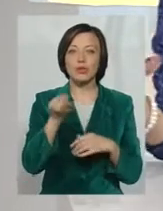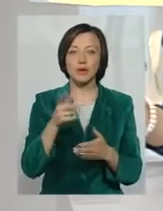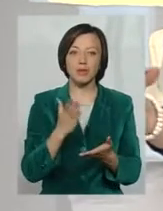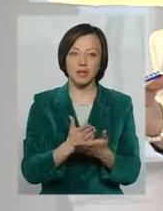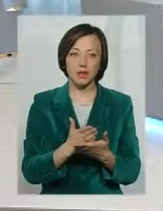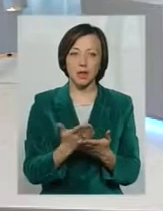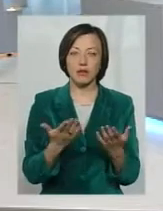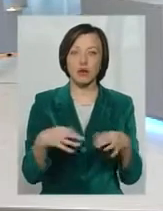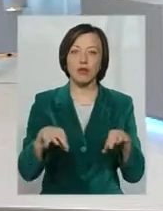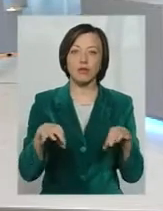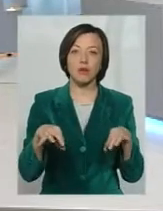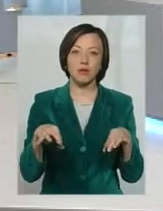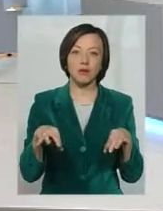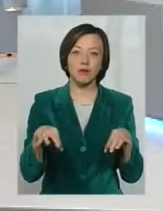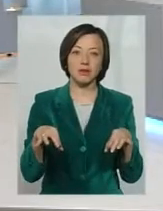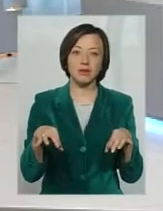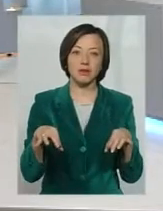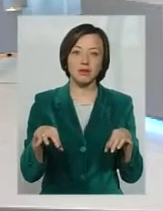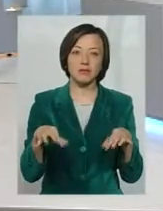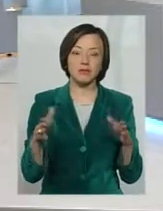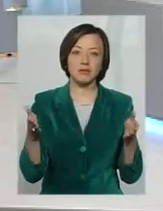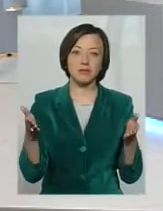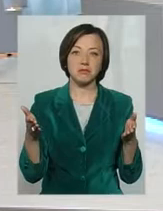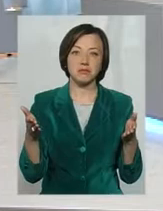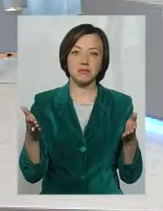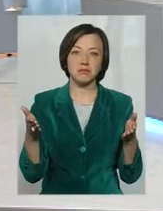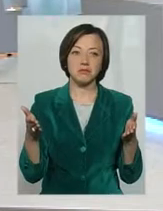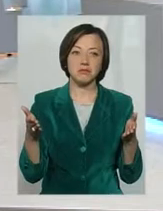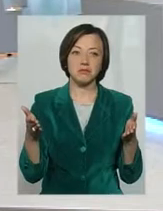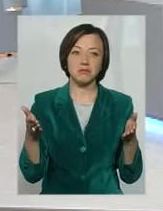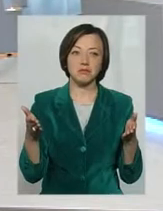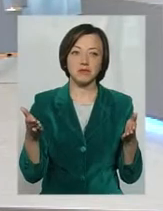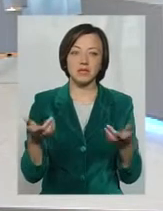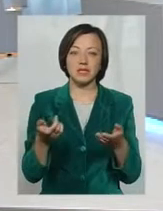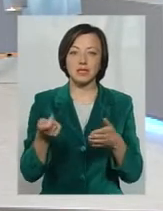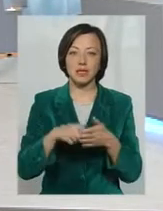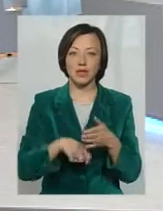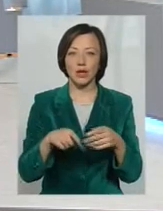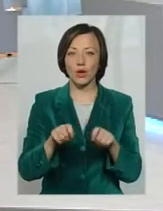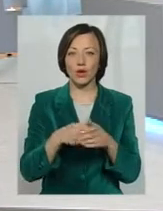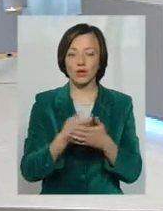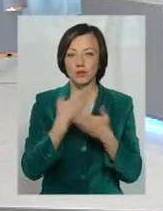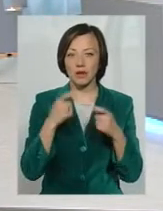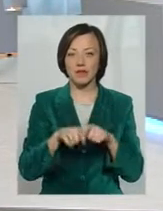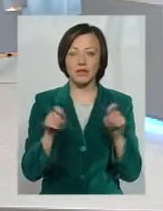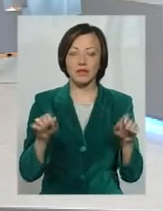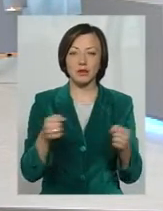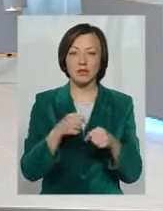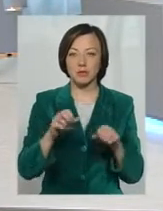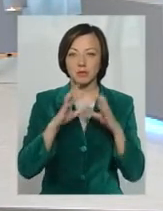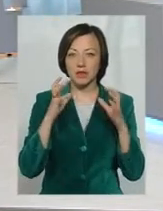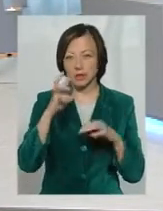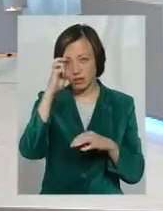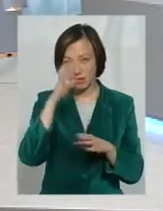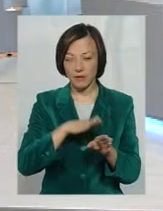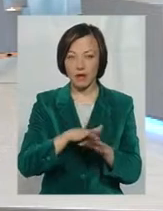так, якщо автомобіль закритий, так? Так. Автомобіль закритий, немає ключів, відкрити неможливо, зберігається в державного